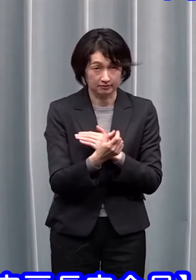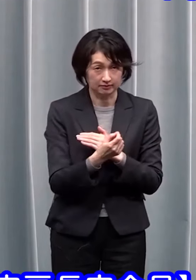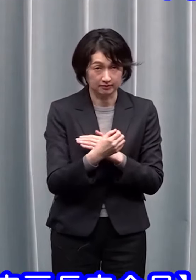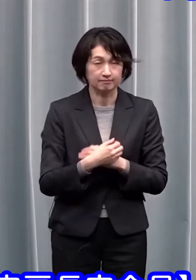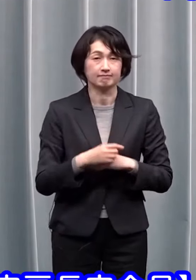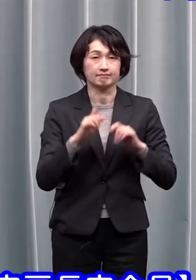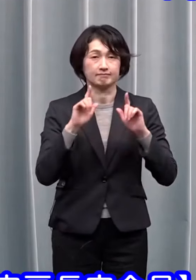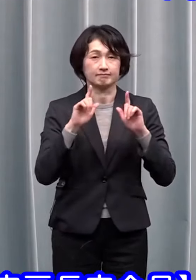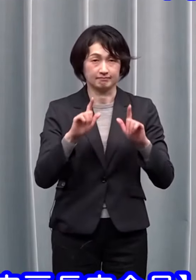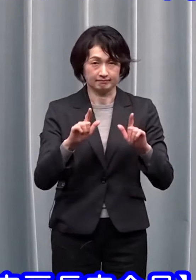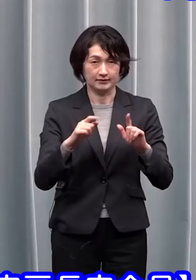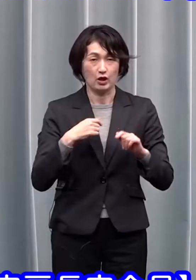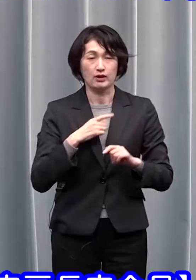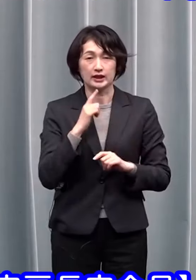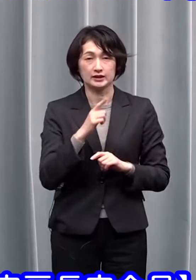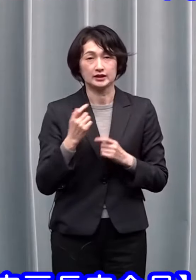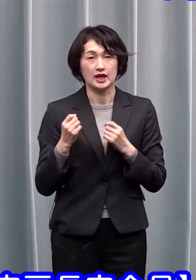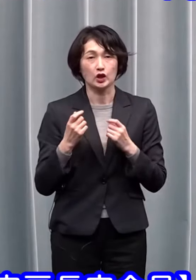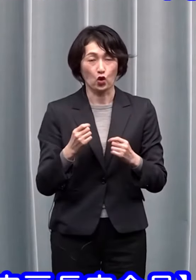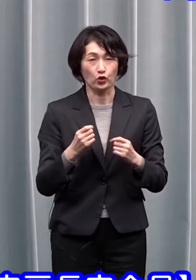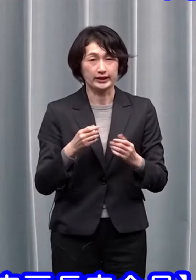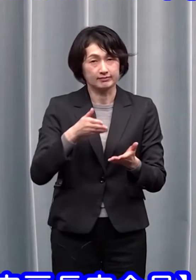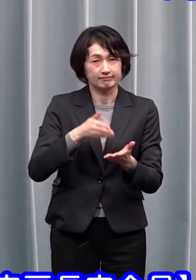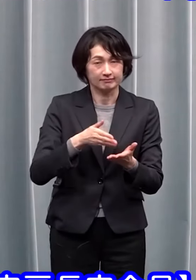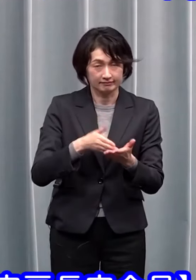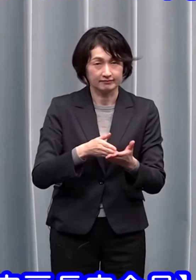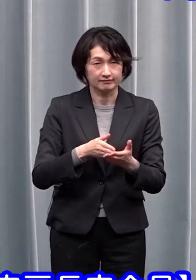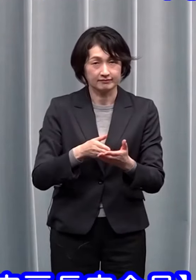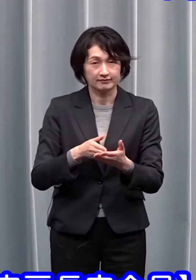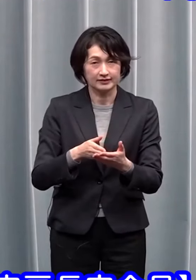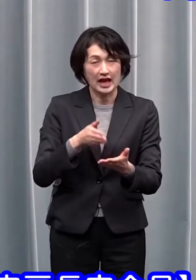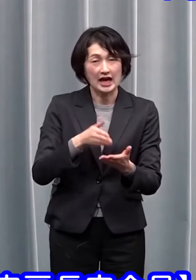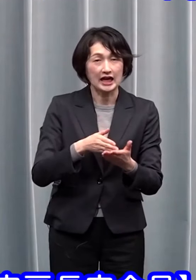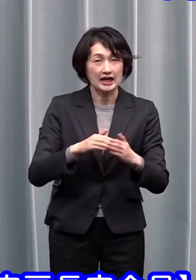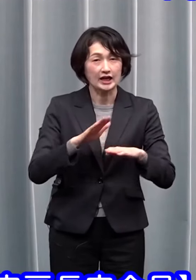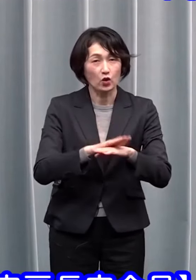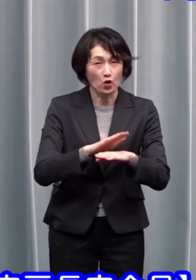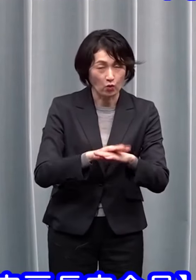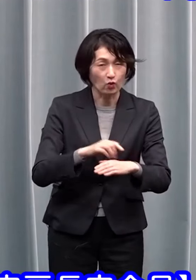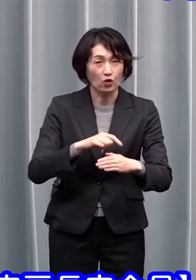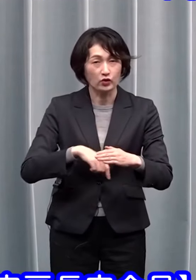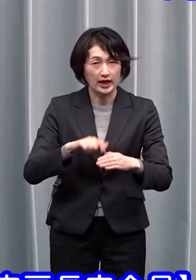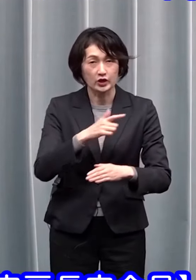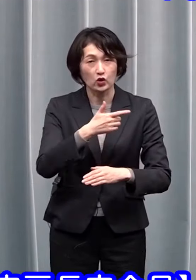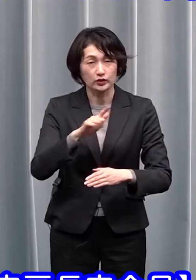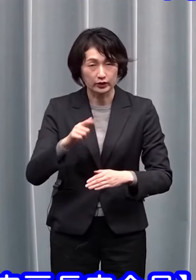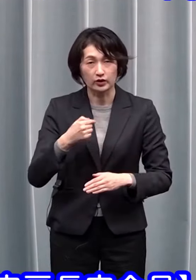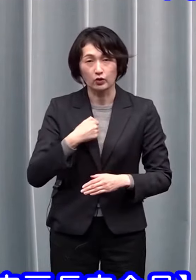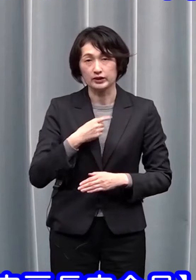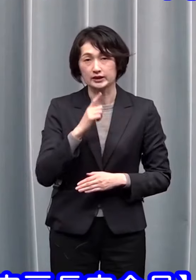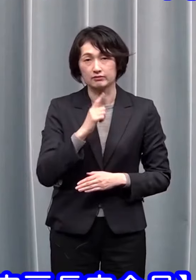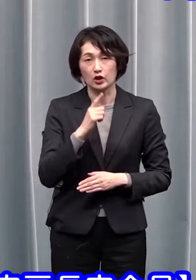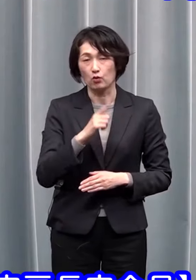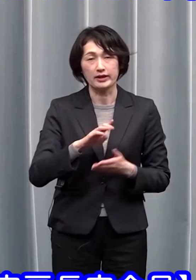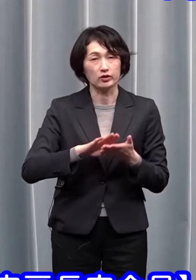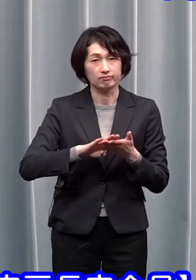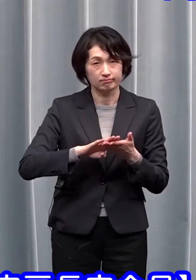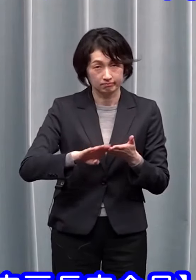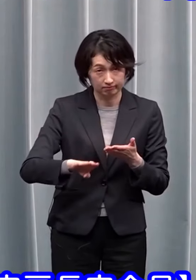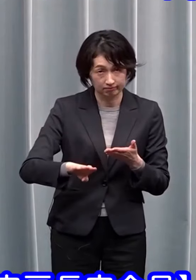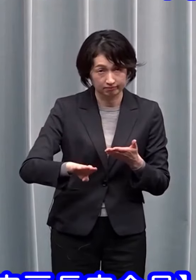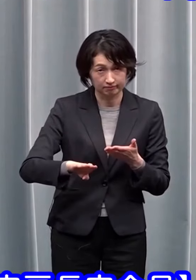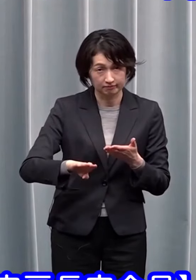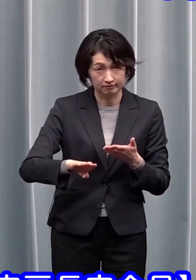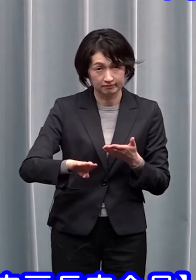先ほど申し上げましたように、この会見のあり方、発言等については政府としてコメントすることは控えたいというふうに思います